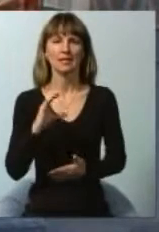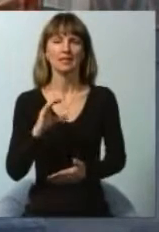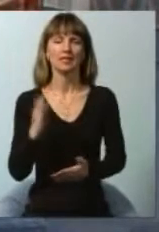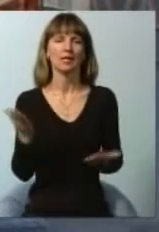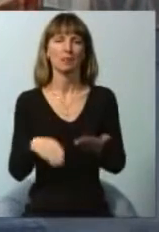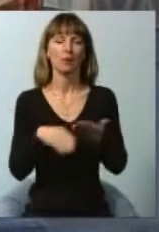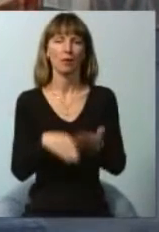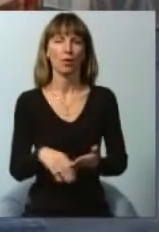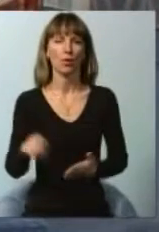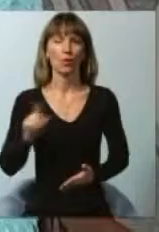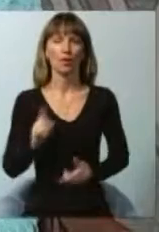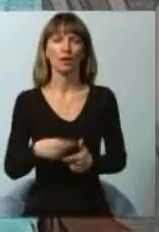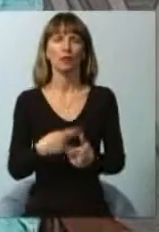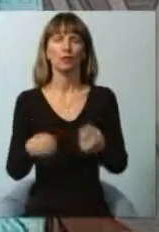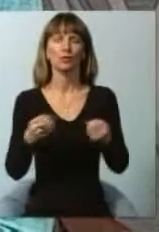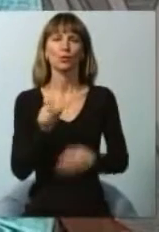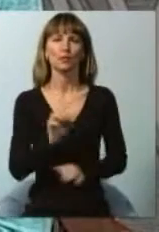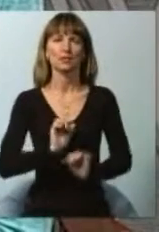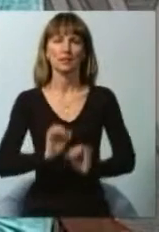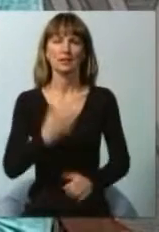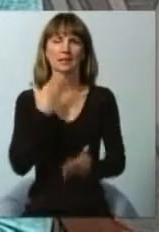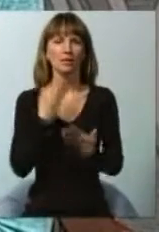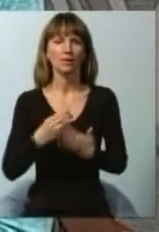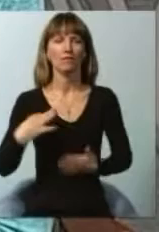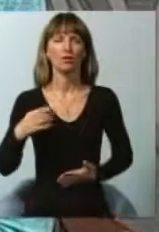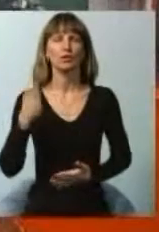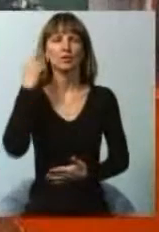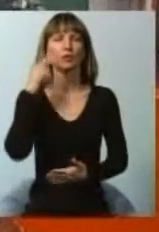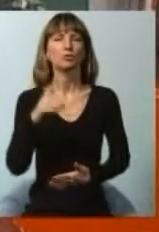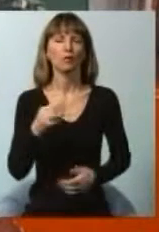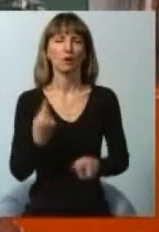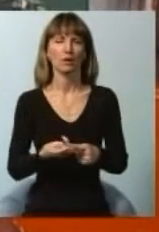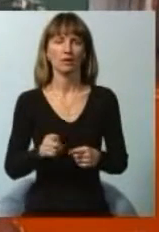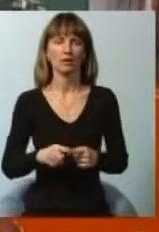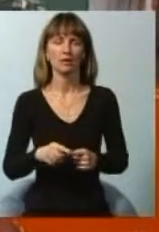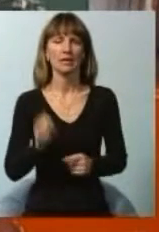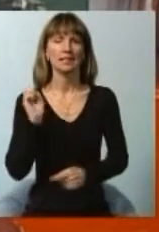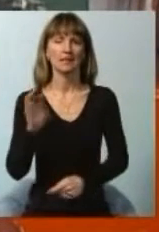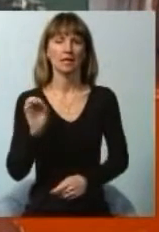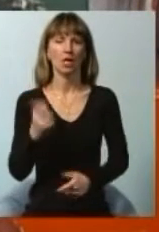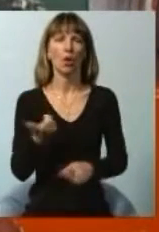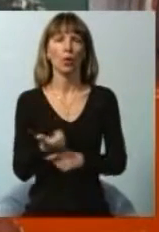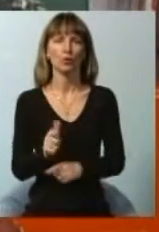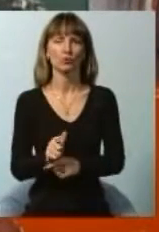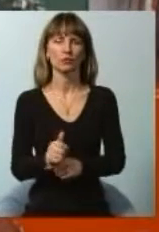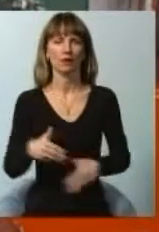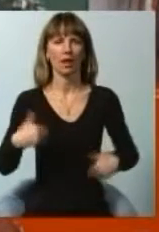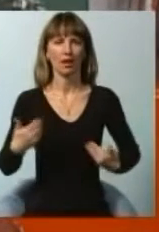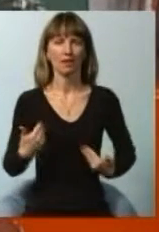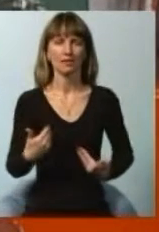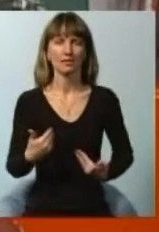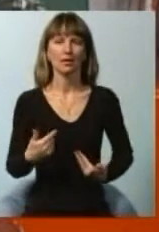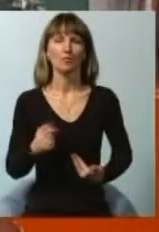охоронцям або просто людям захищати свої речі. Що ти знаєш про цю річ? Сигналізація, вона дуже корисна річ,